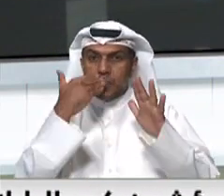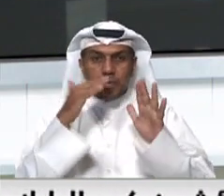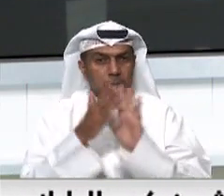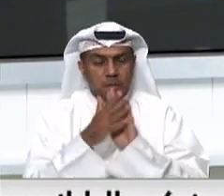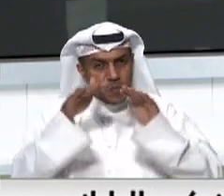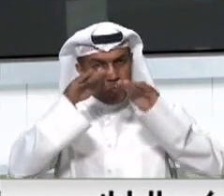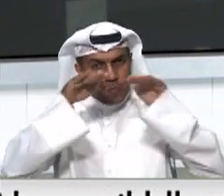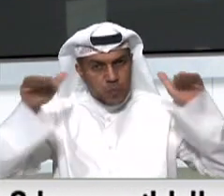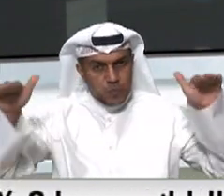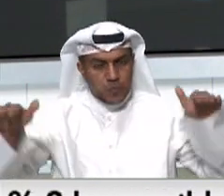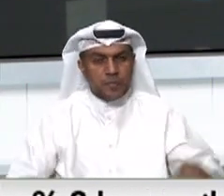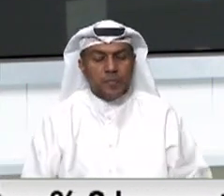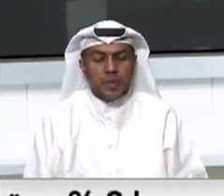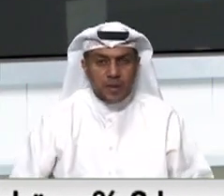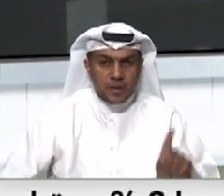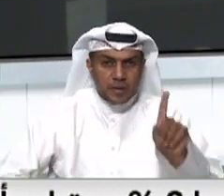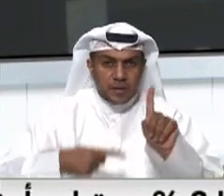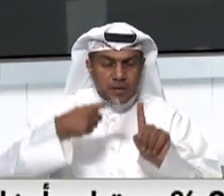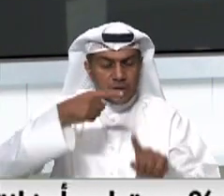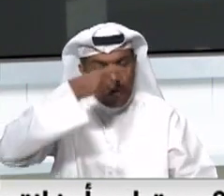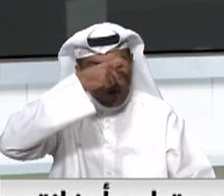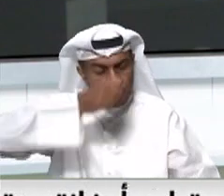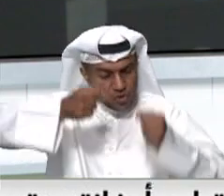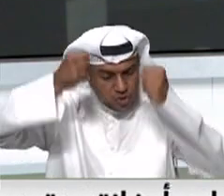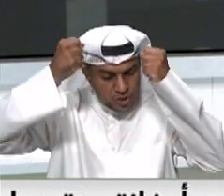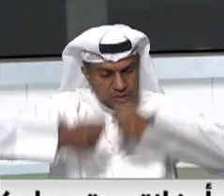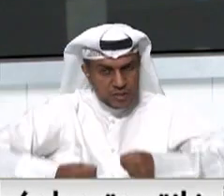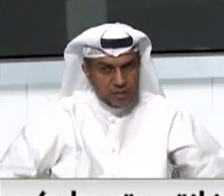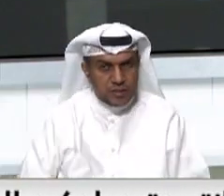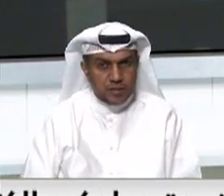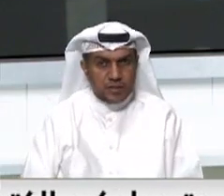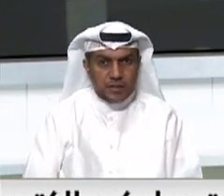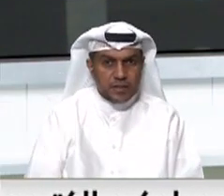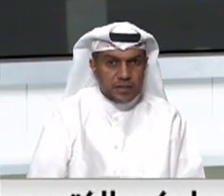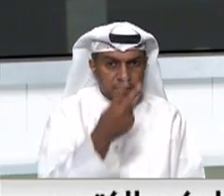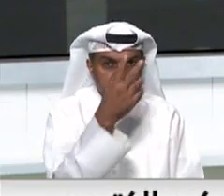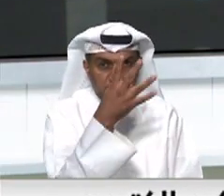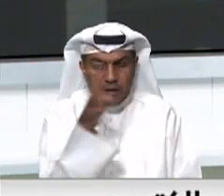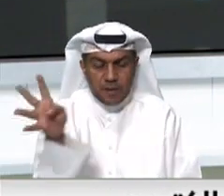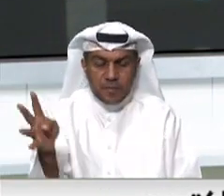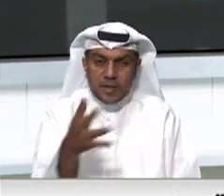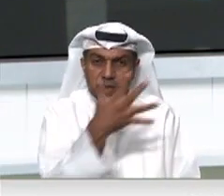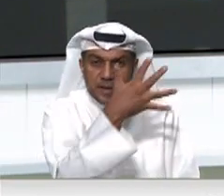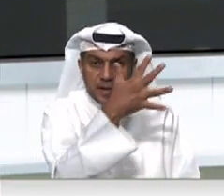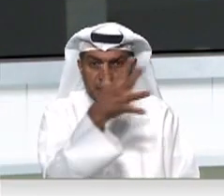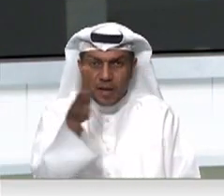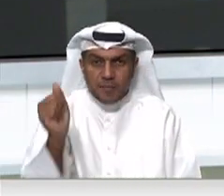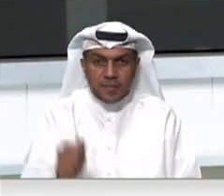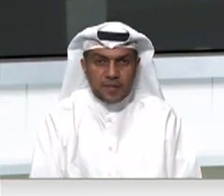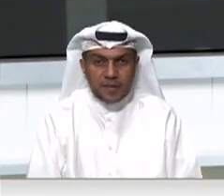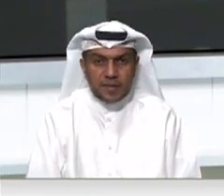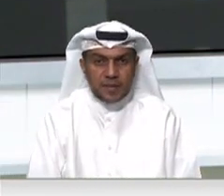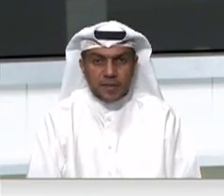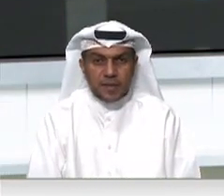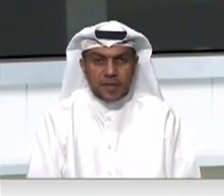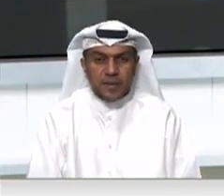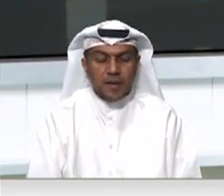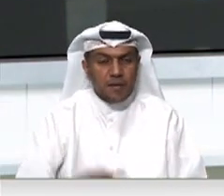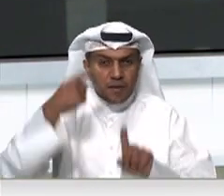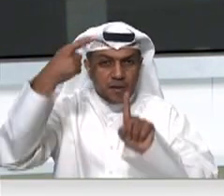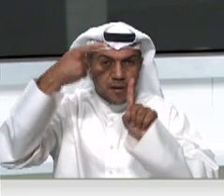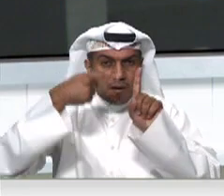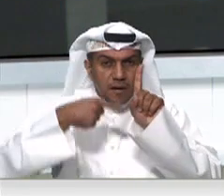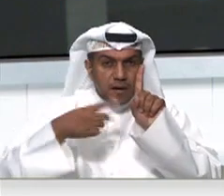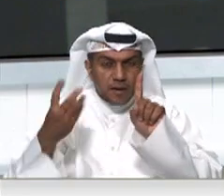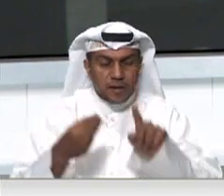الحرارة العظمى شديدة الحرارة متوقع أن تتفاوت ما بين 47 إلى 50 درجة مئوية، كذلك درجات الحرارة الصغرى